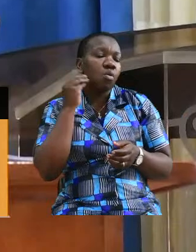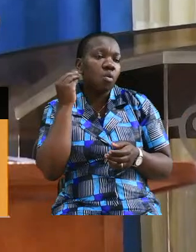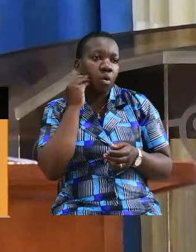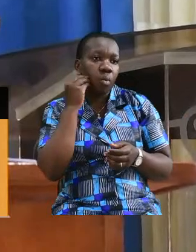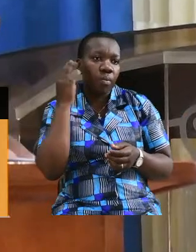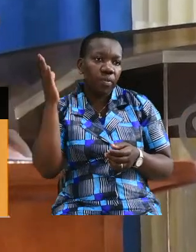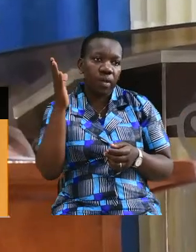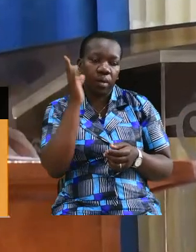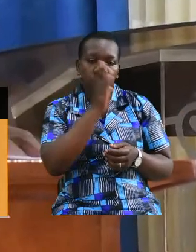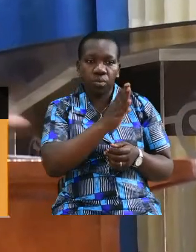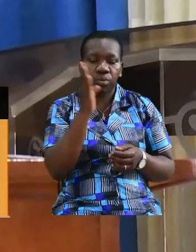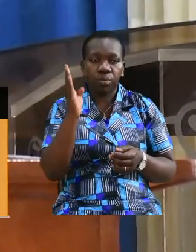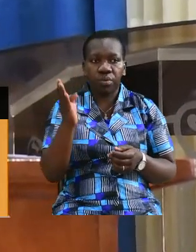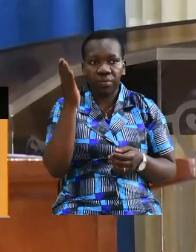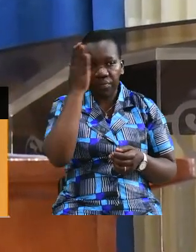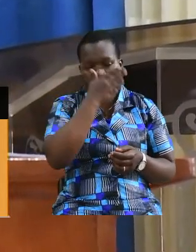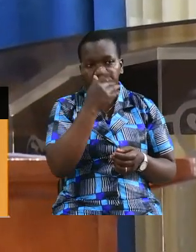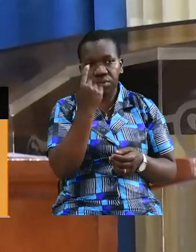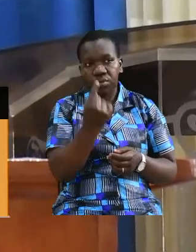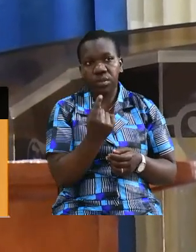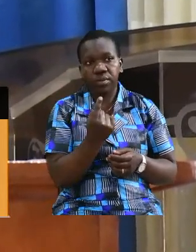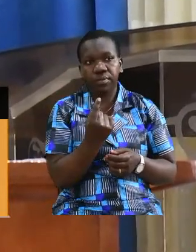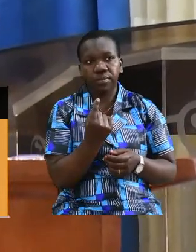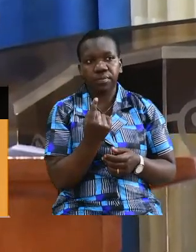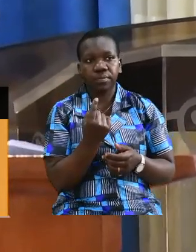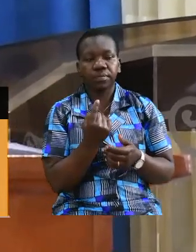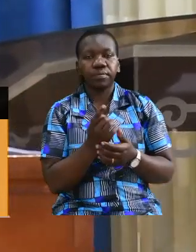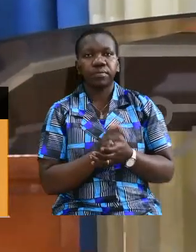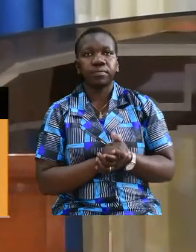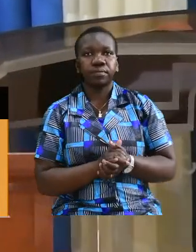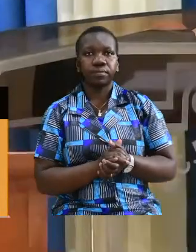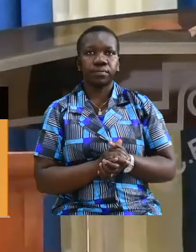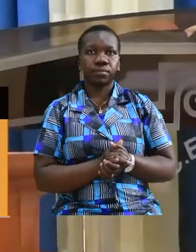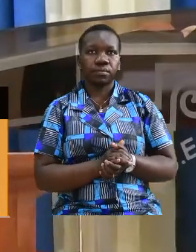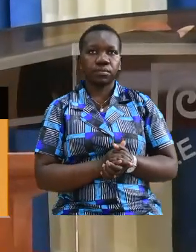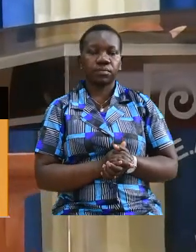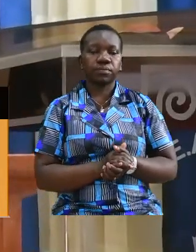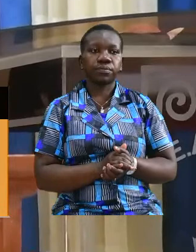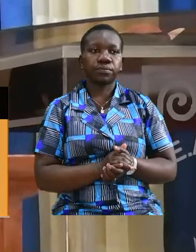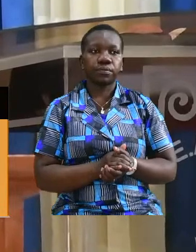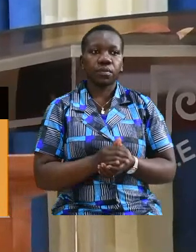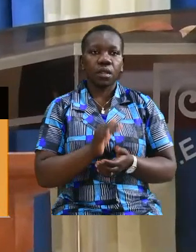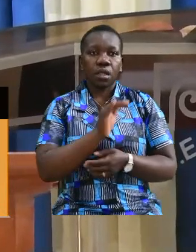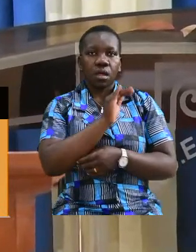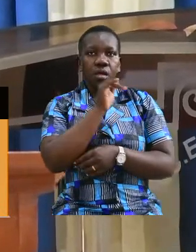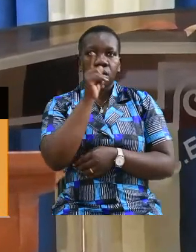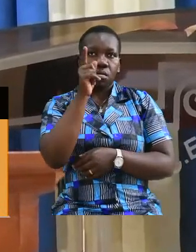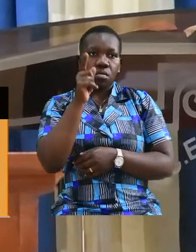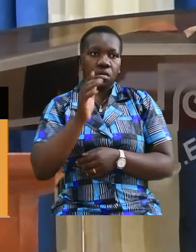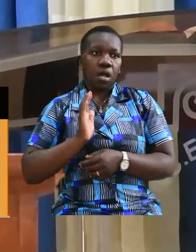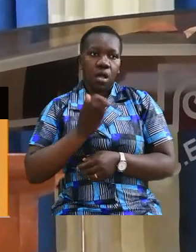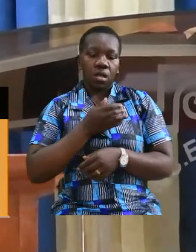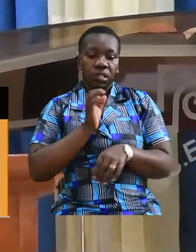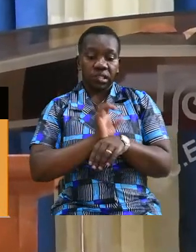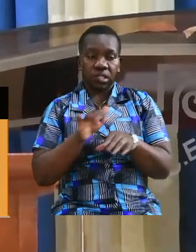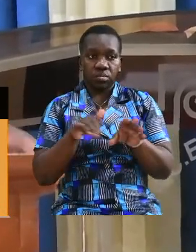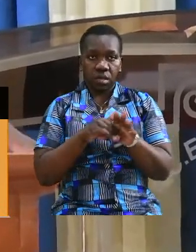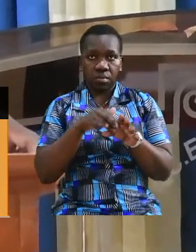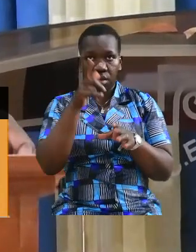Mashuhe, na kwa sababu alikuwa mshirika wetu, nitaomba tusimame kwa heshima dakika